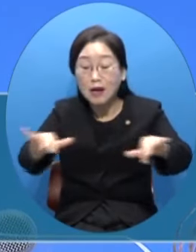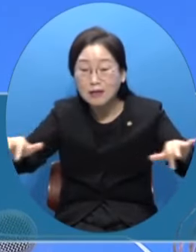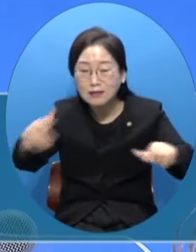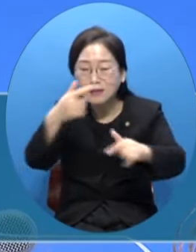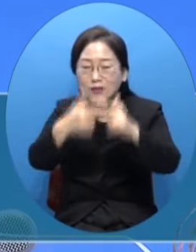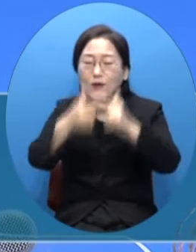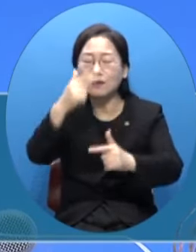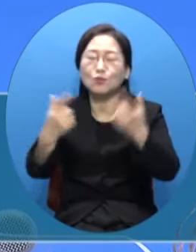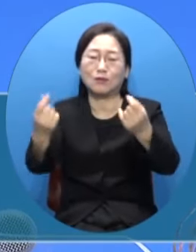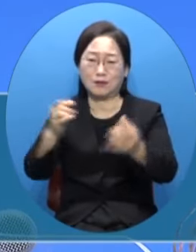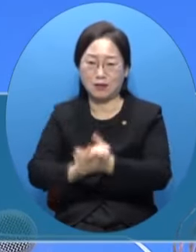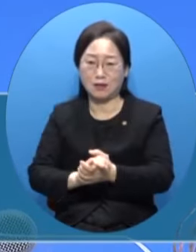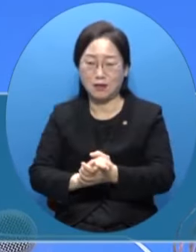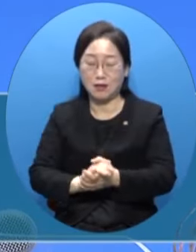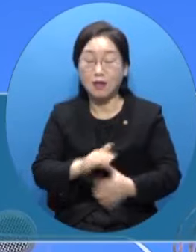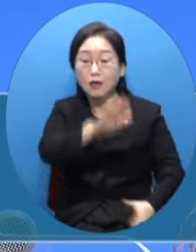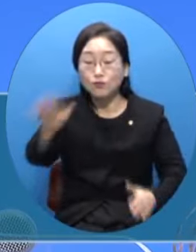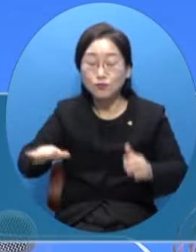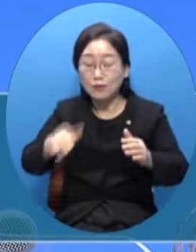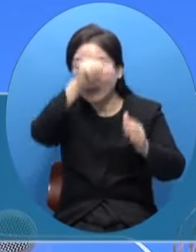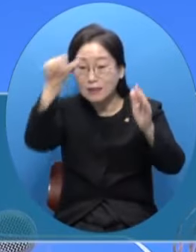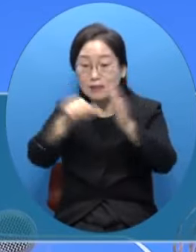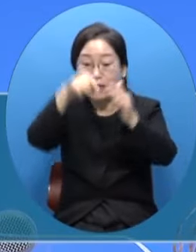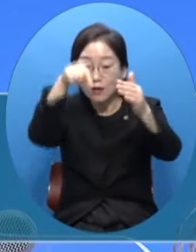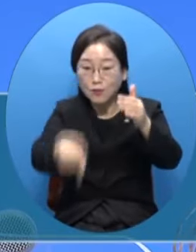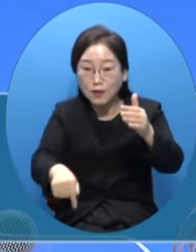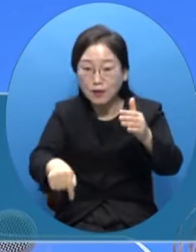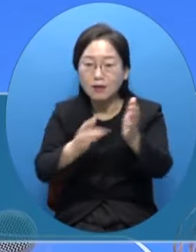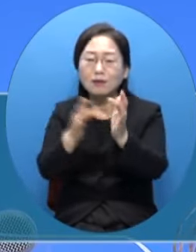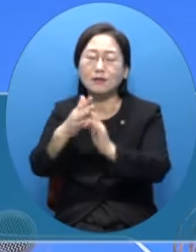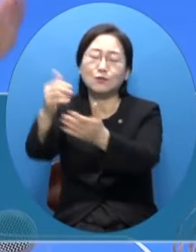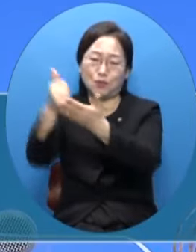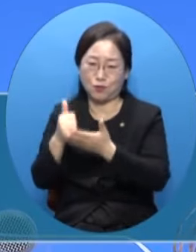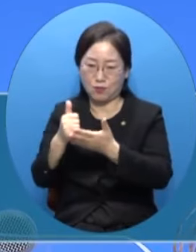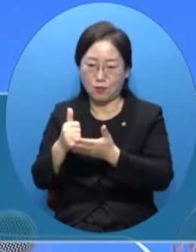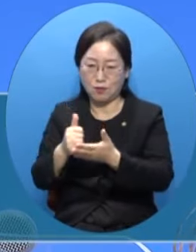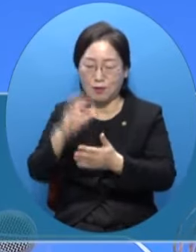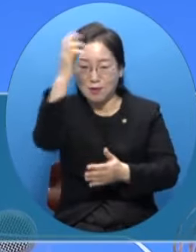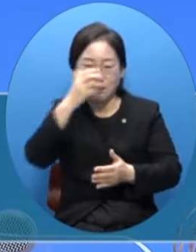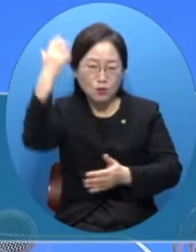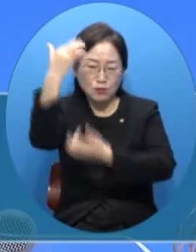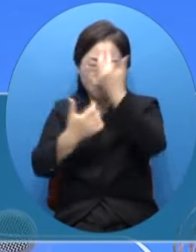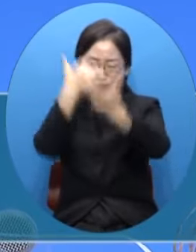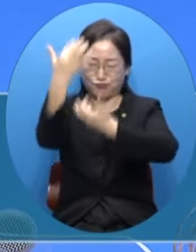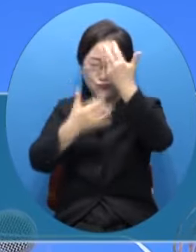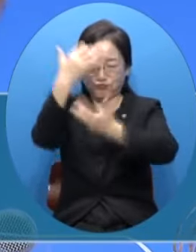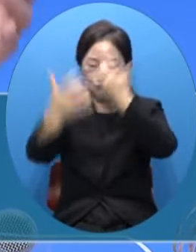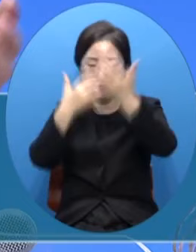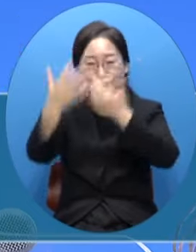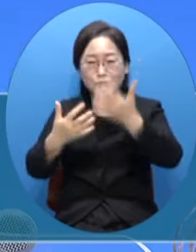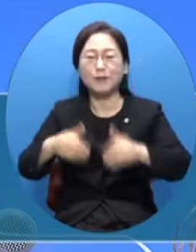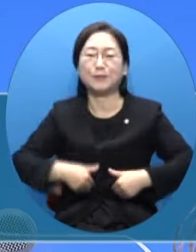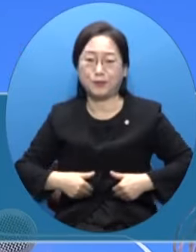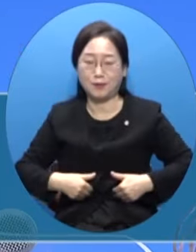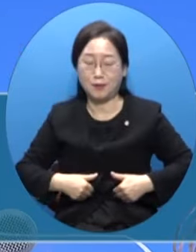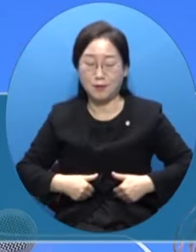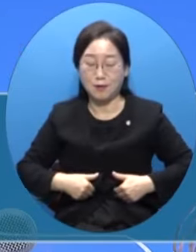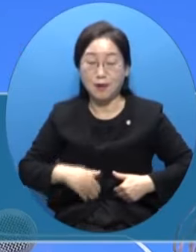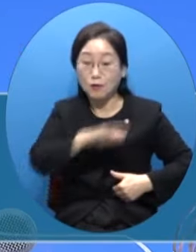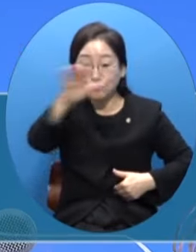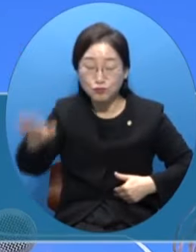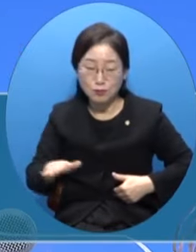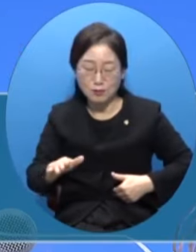이 가시떨기 같은 우리 인생에 예수를 모셔드려야 됩니다. 성의 불이 타올라야 되는 것입니다. 성의 불이 타올라서 성의 불이